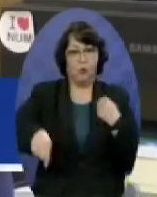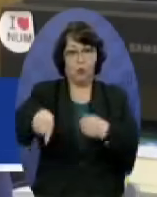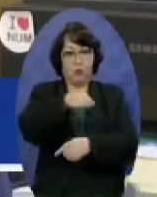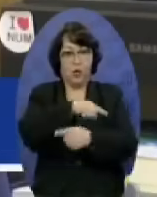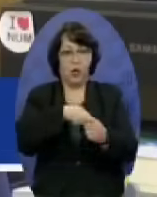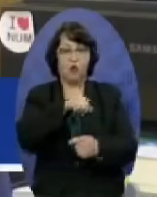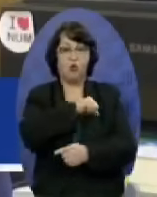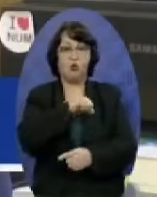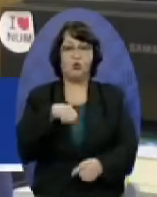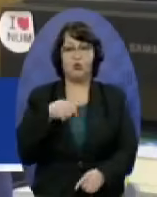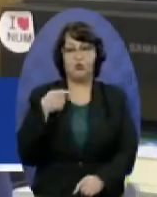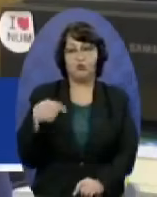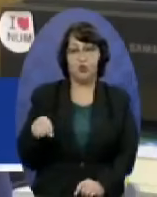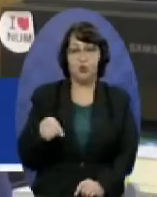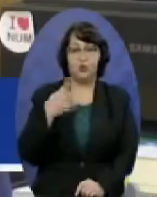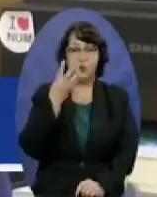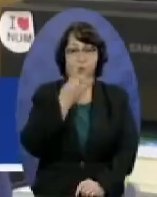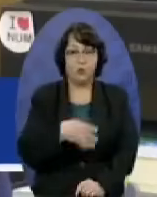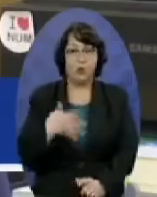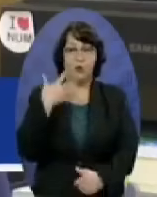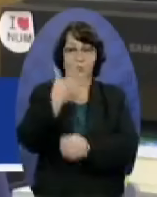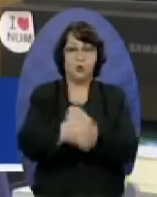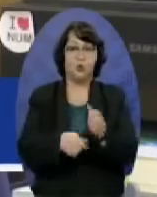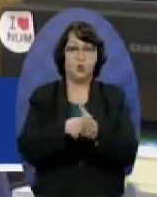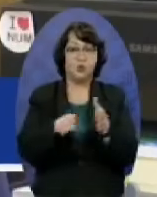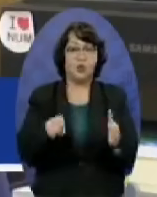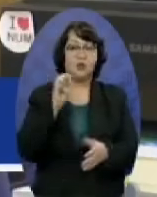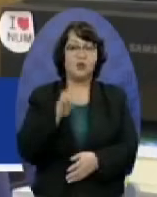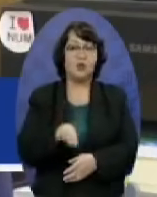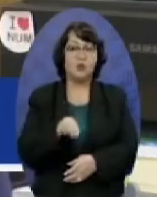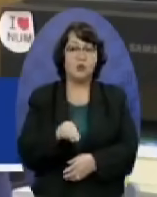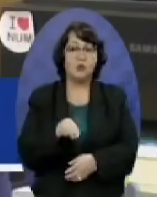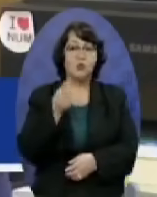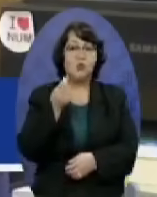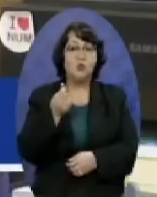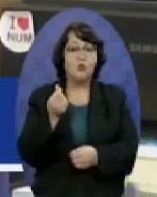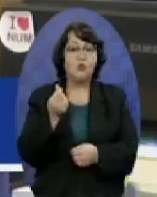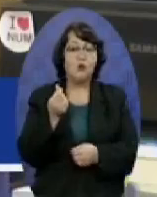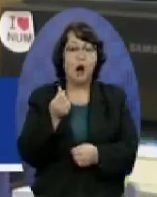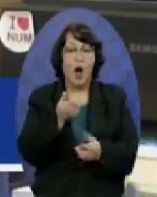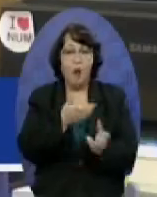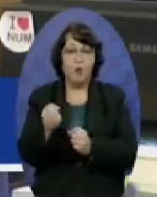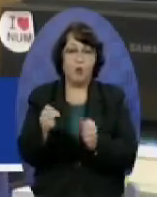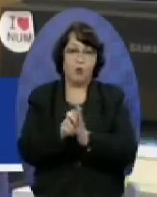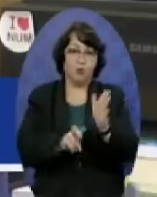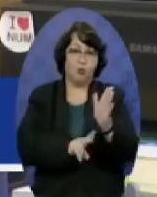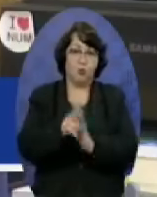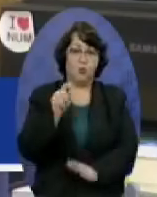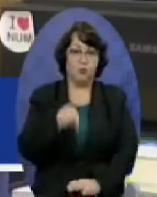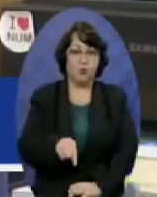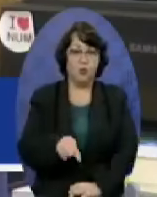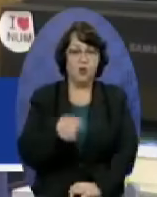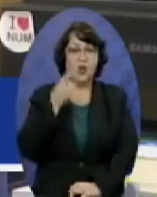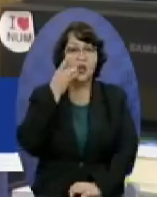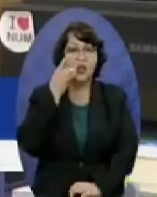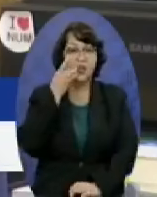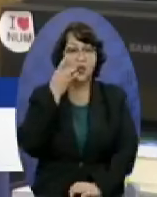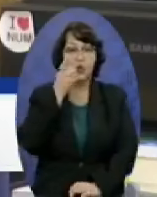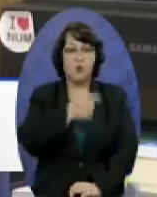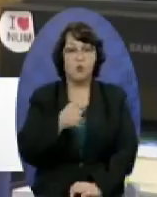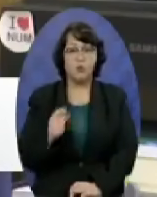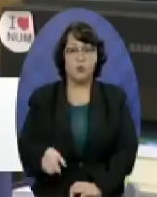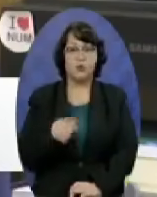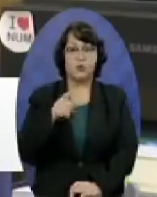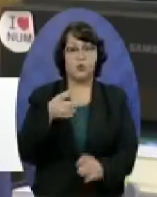бараг л одоо 4-5 жилийнх нь л тэтгэвртэй тэнцэх хэмжээний л оромтлыг үүсгэж байгаа юм. Манайд өнөөдөр эрхтэйчүүд дунджаар